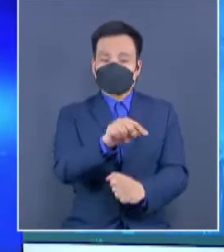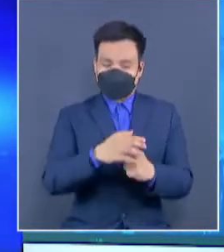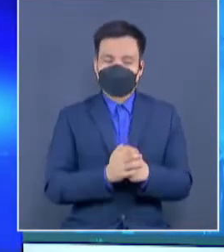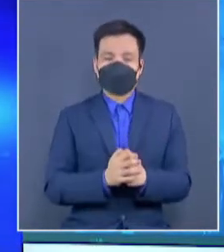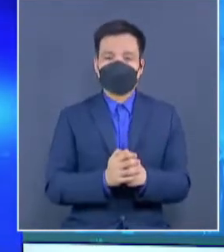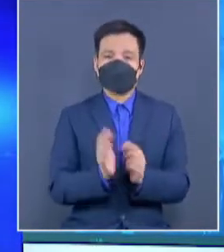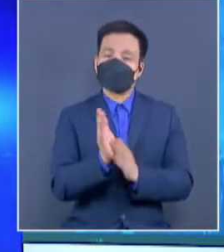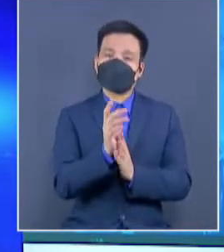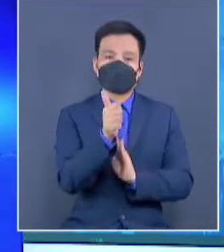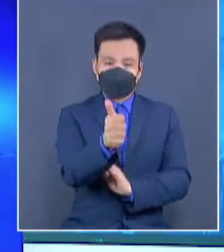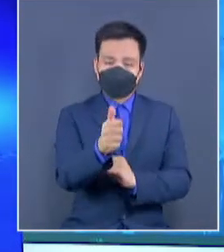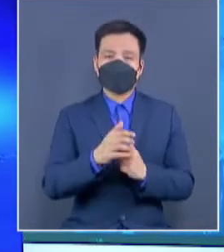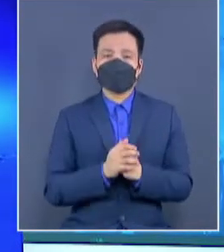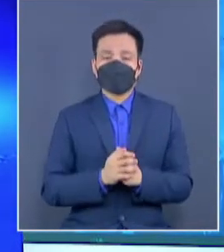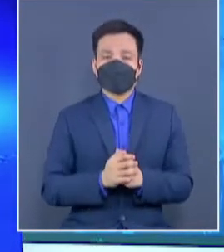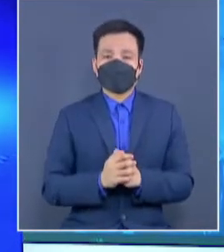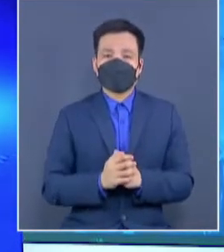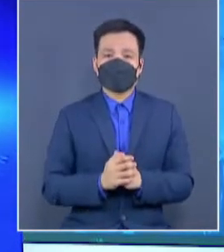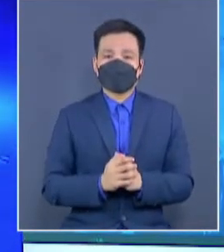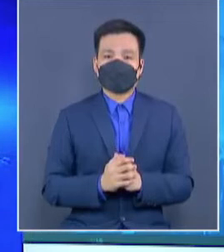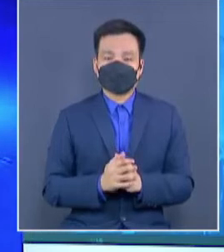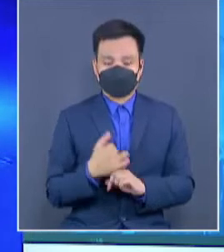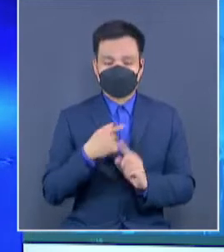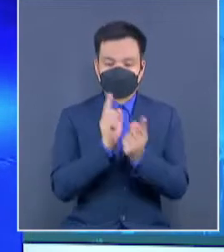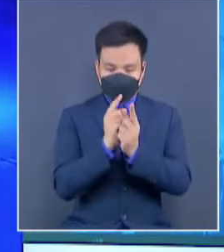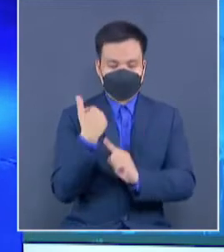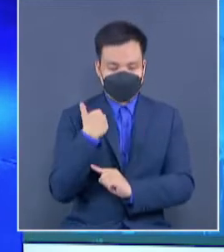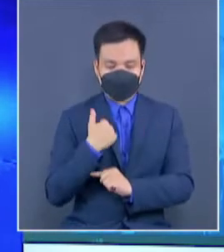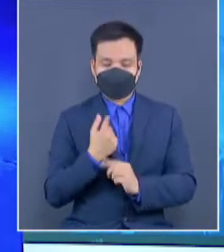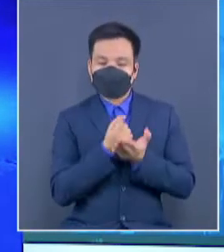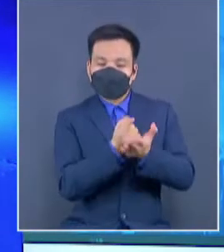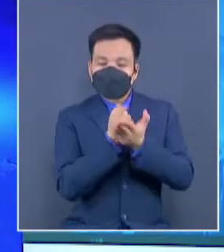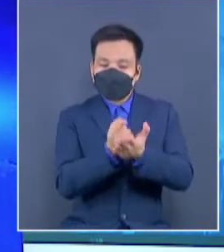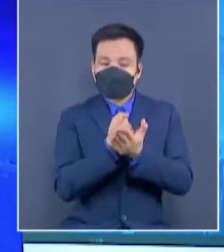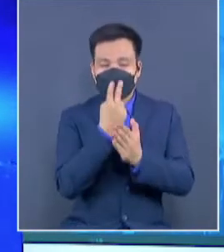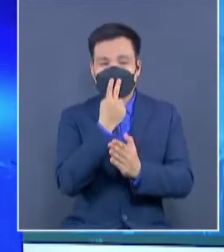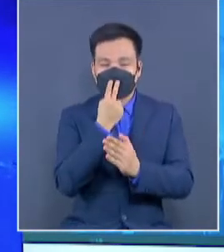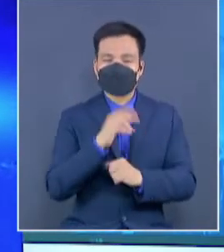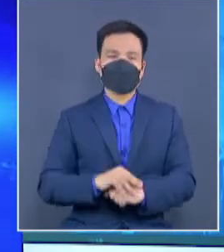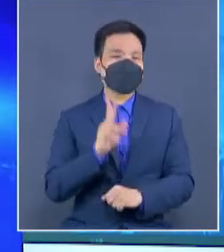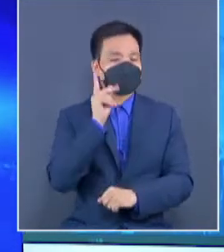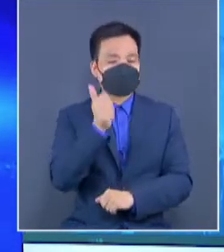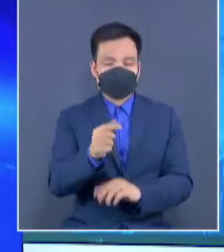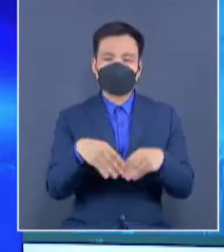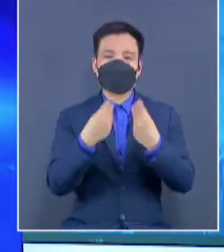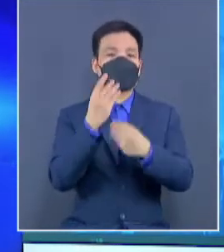จนี่ฮะน้ำใจยังหาได ้ ในยุคสมัยนี้นะ ก็เป็นเรื่องราวดีๆนะที่เรานำมาฝากให้เช้านี้นะคะคุณผู้ชม